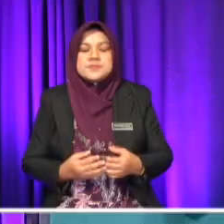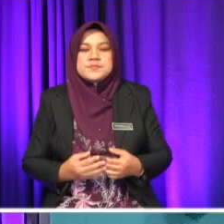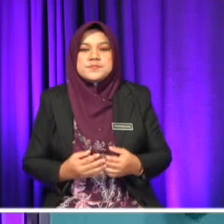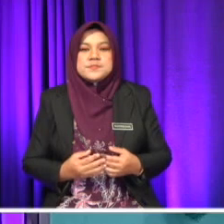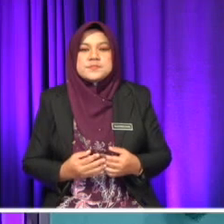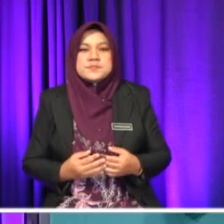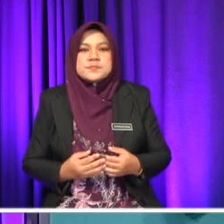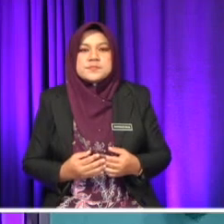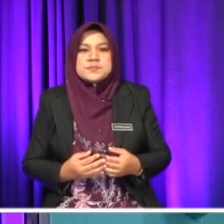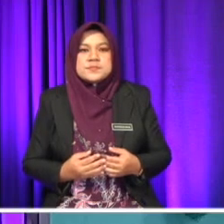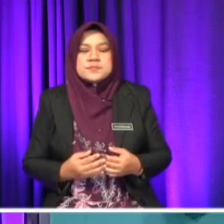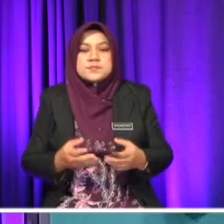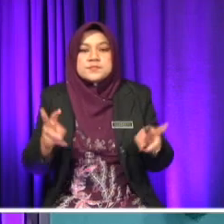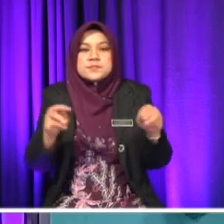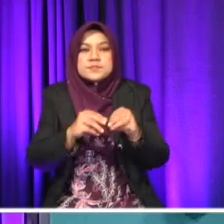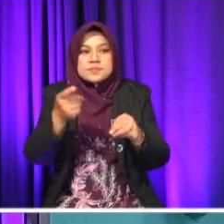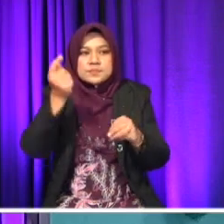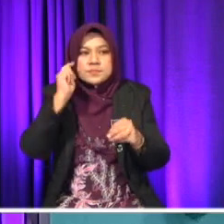seperti Irfan